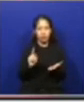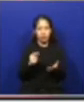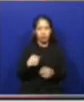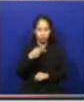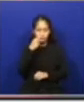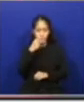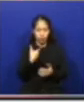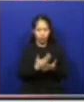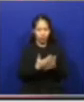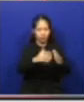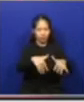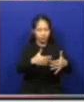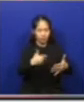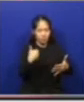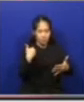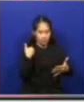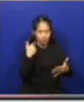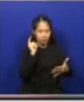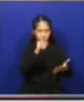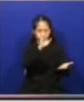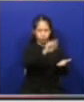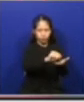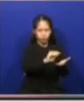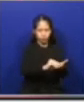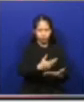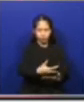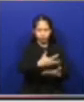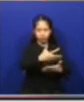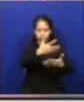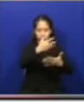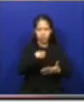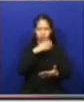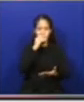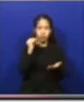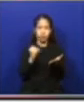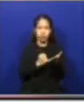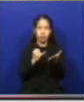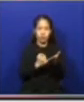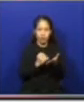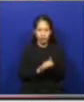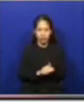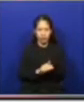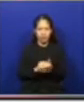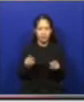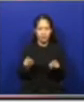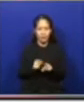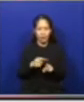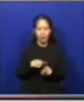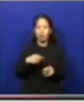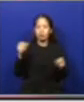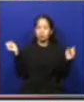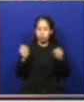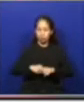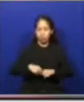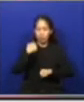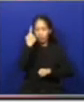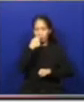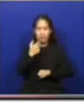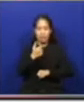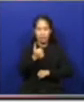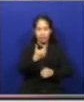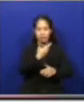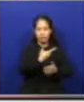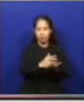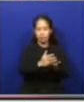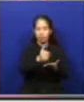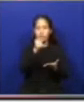ที่มีเรคคอร์ดดีพูดง่ายๆเลยก็คือท่านให้ลูกค้าชั้นดีนะคะแต่หนักไปกว่านั้นท่านต้